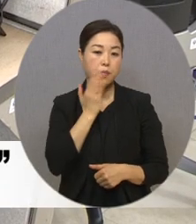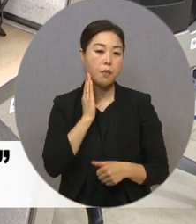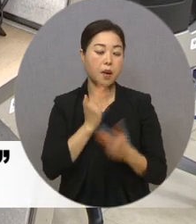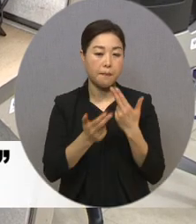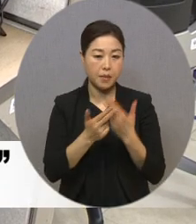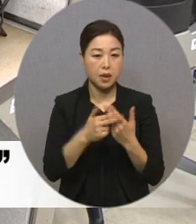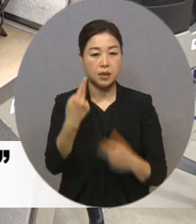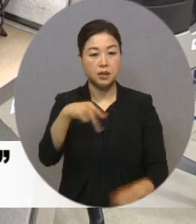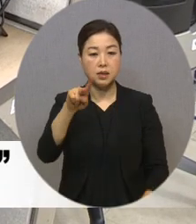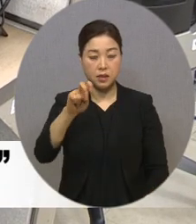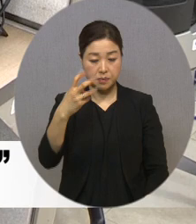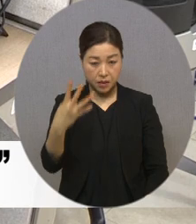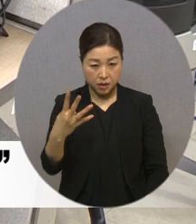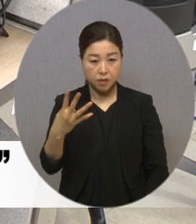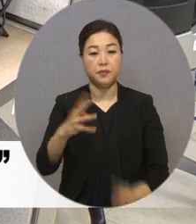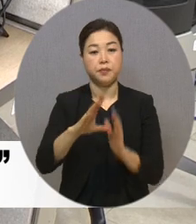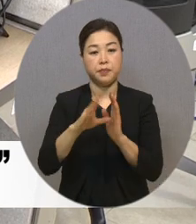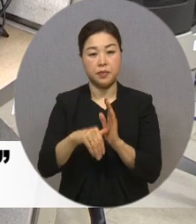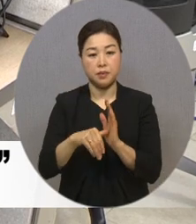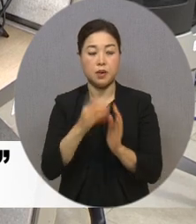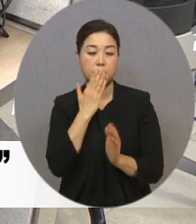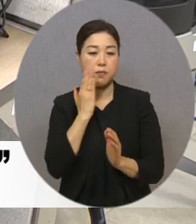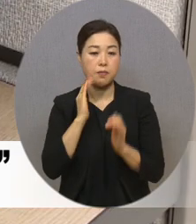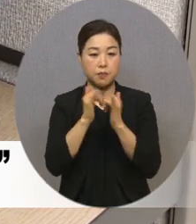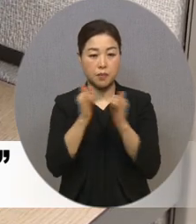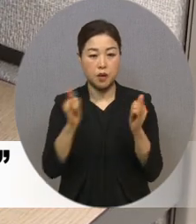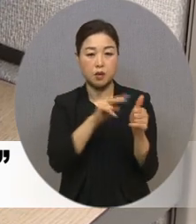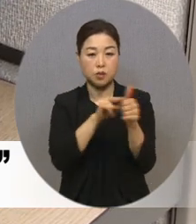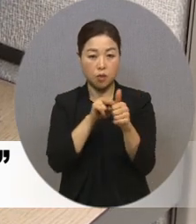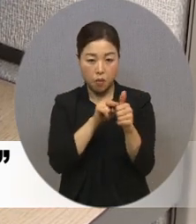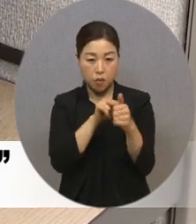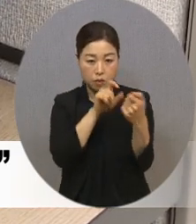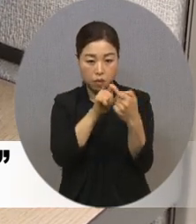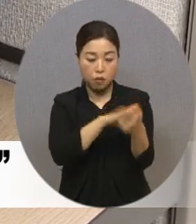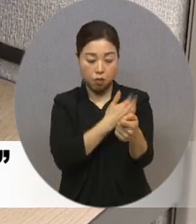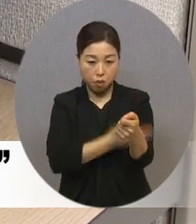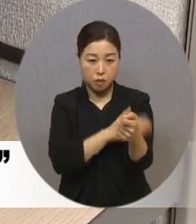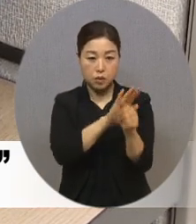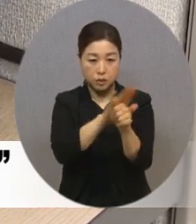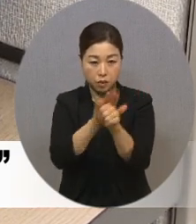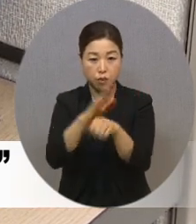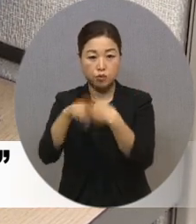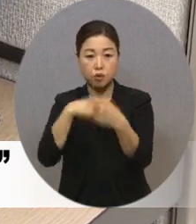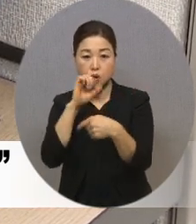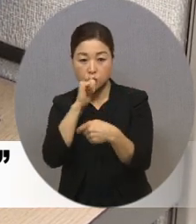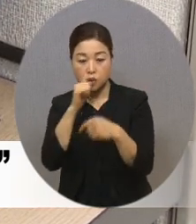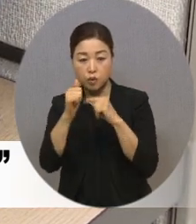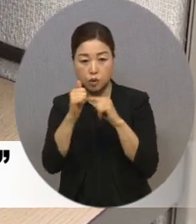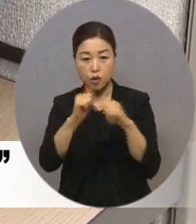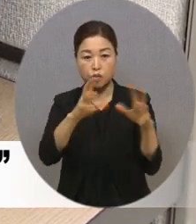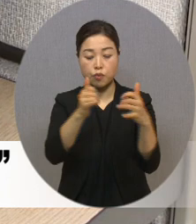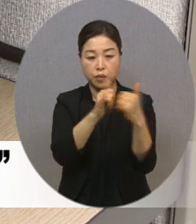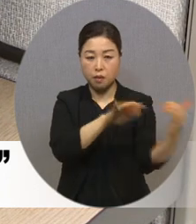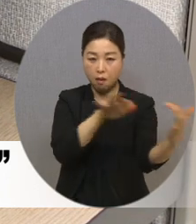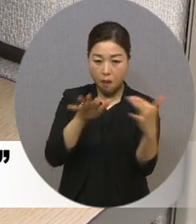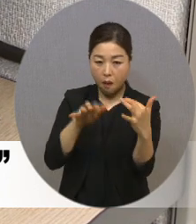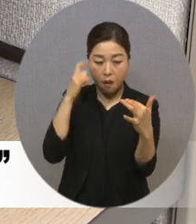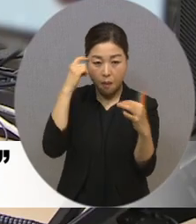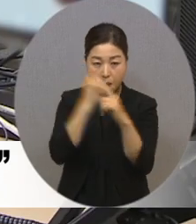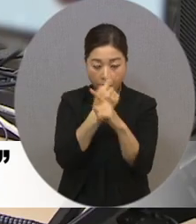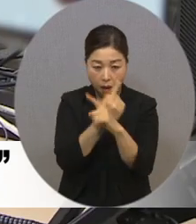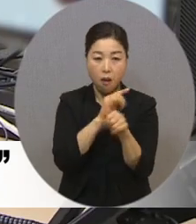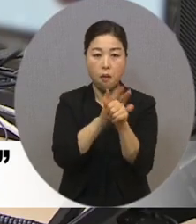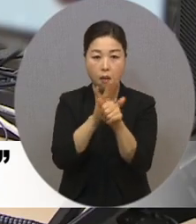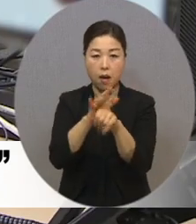한국농아인협회가 2024년을 맞이해 농인의 정보 접근권을 보장하고 수어통역에 대한 국민적 인식 전환을